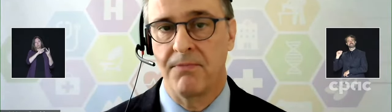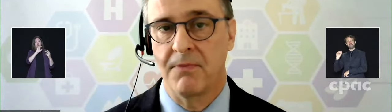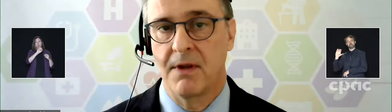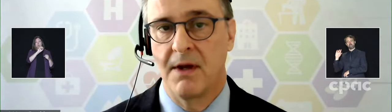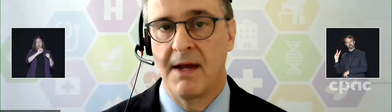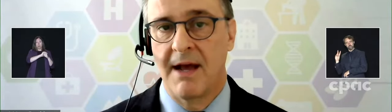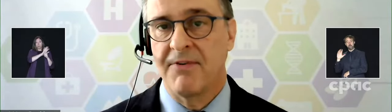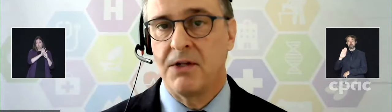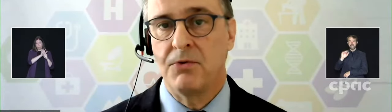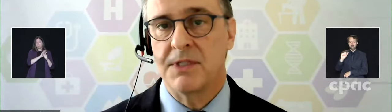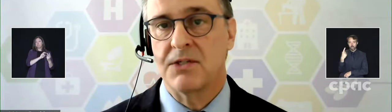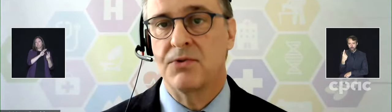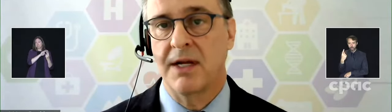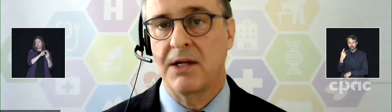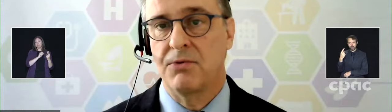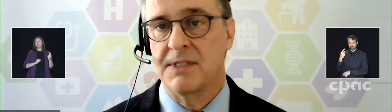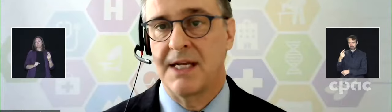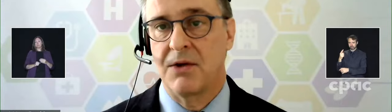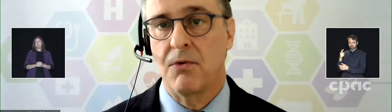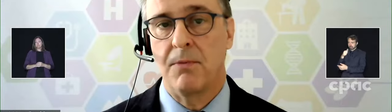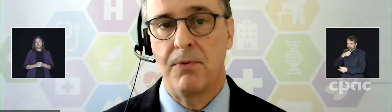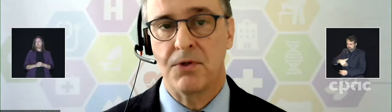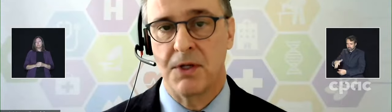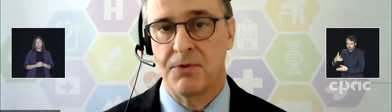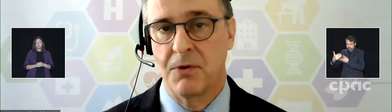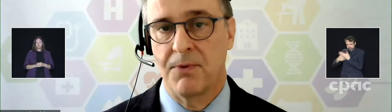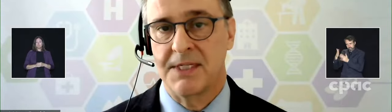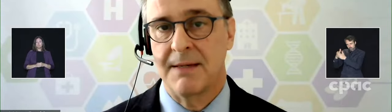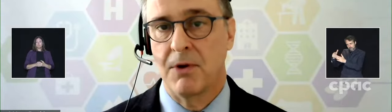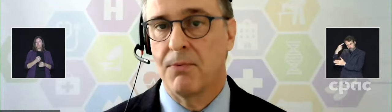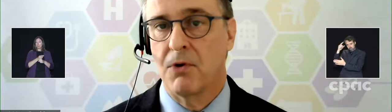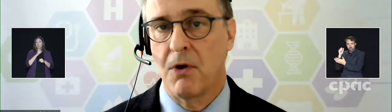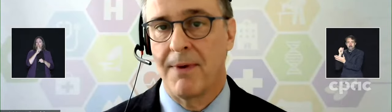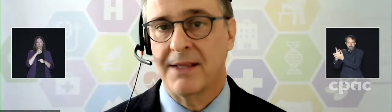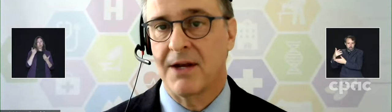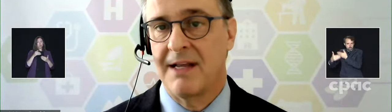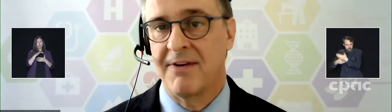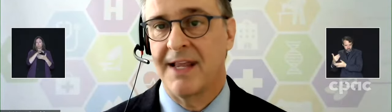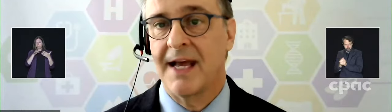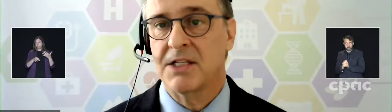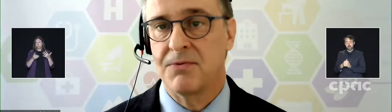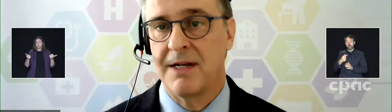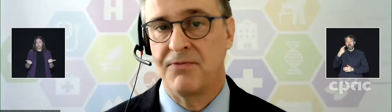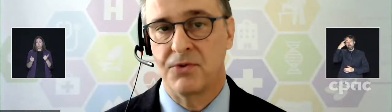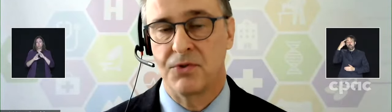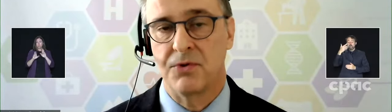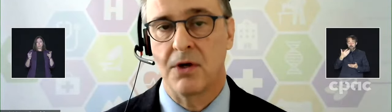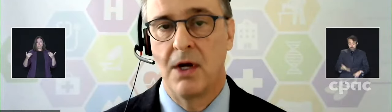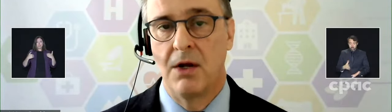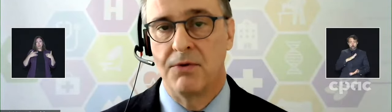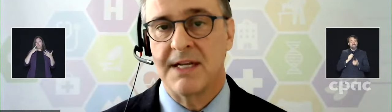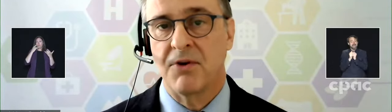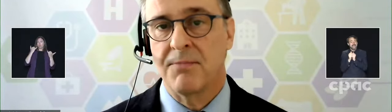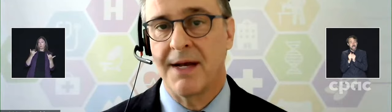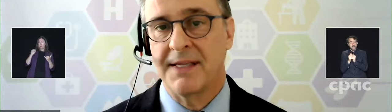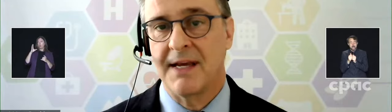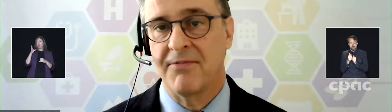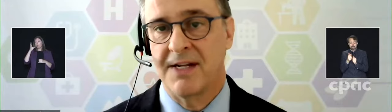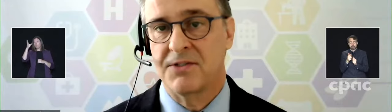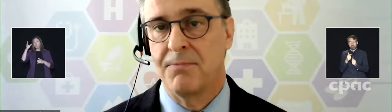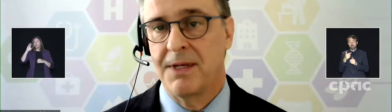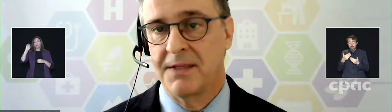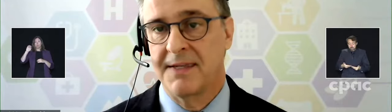Afin de nous assurer que nous ayons le plus d'options possibles pour combattre les variants actuels et futurs, nous avons demandé à Pfizer